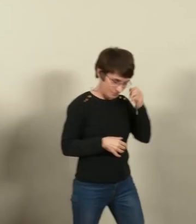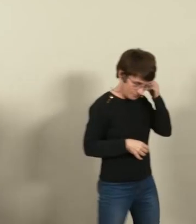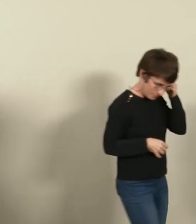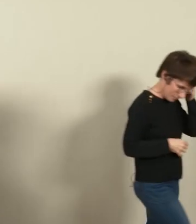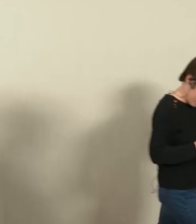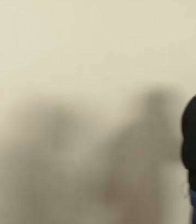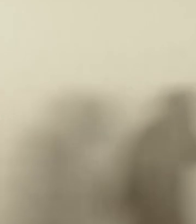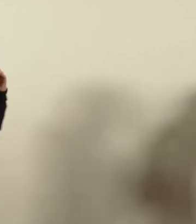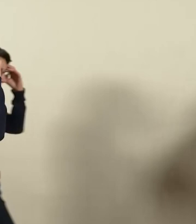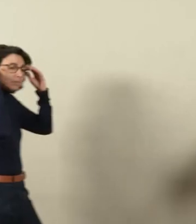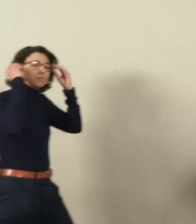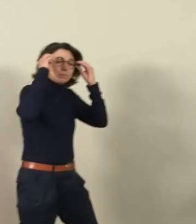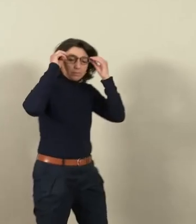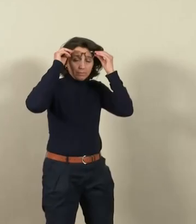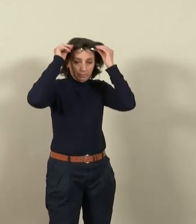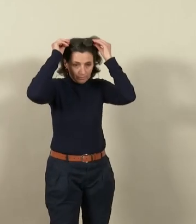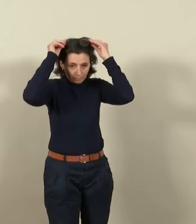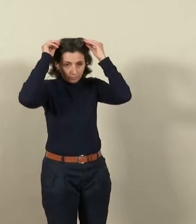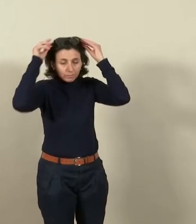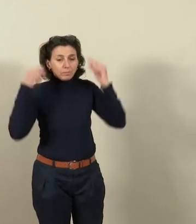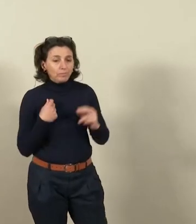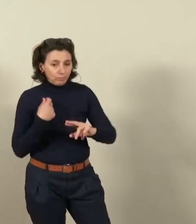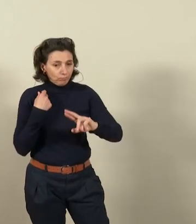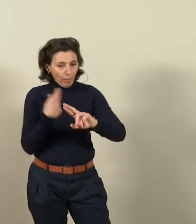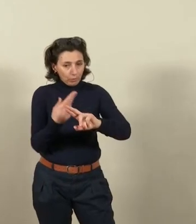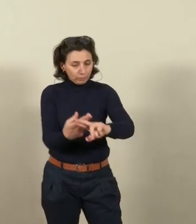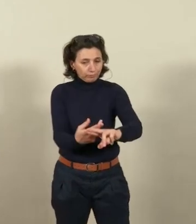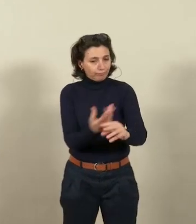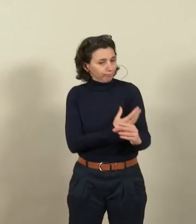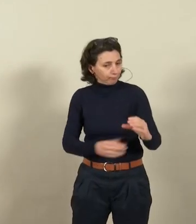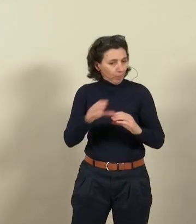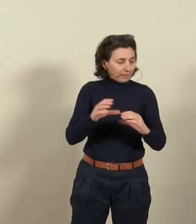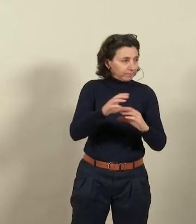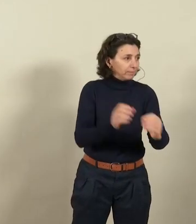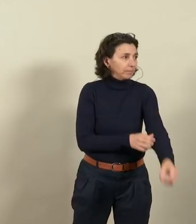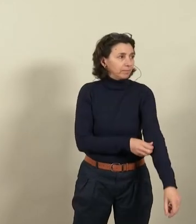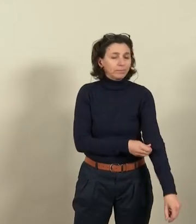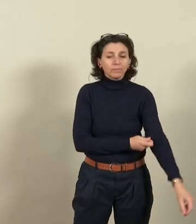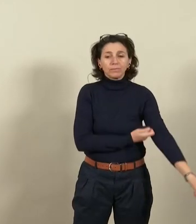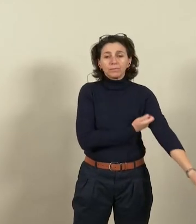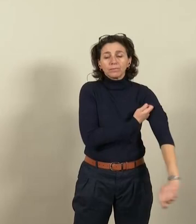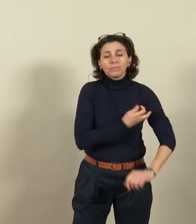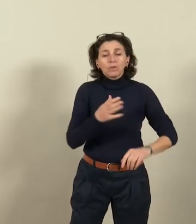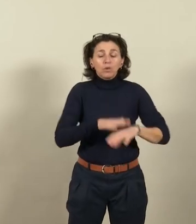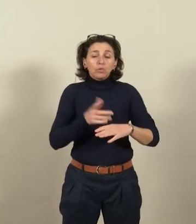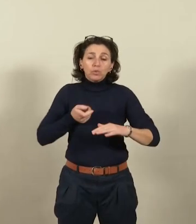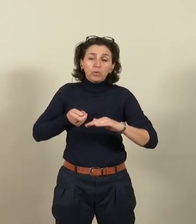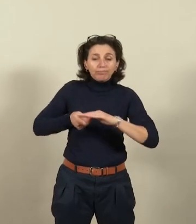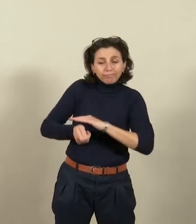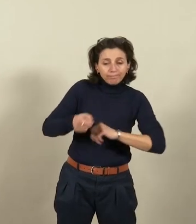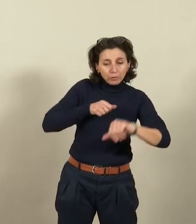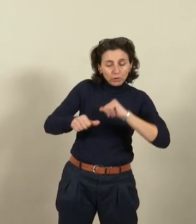sur notamment les délibérations concernant la révision des mod d'attribution des subventions de fonctionnement au sport